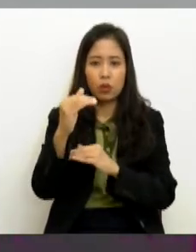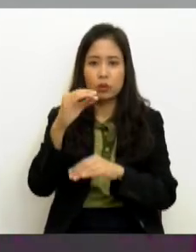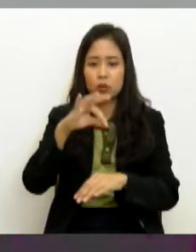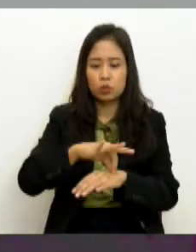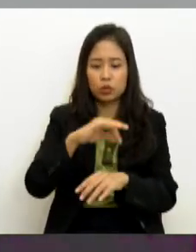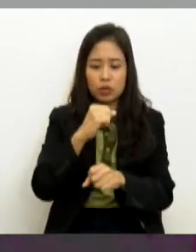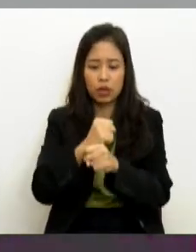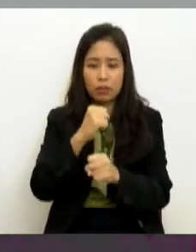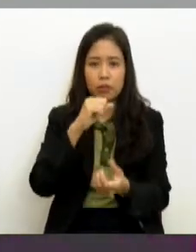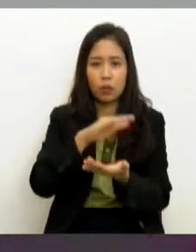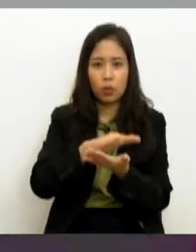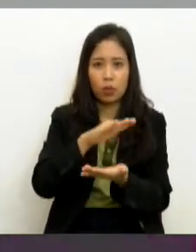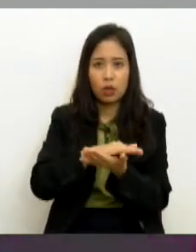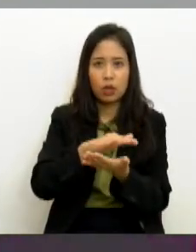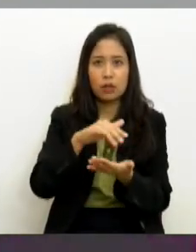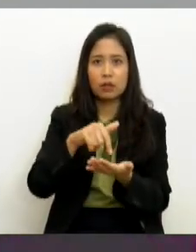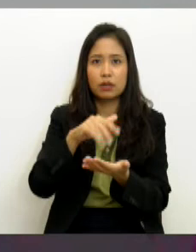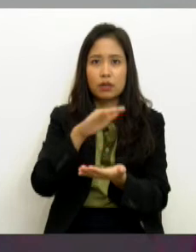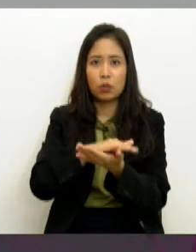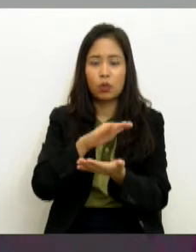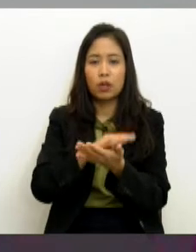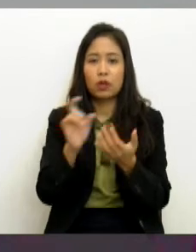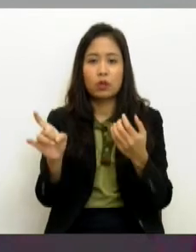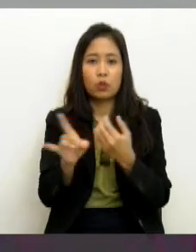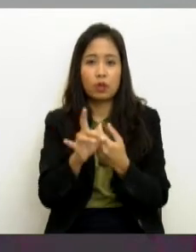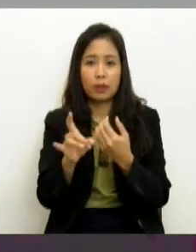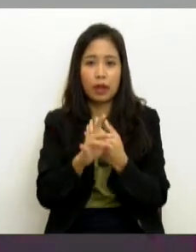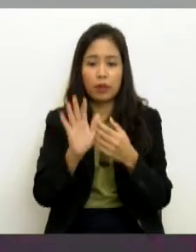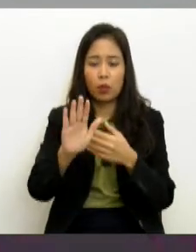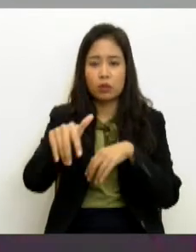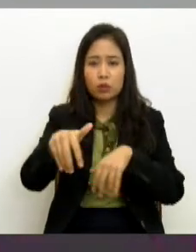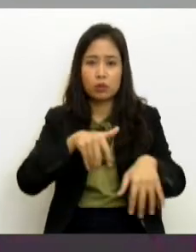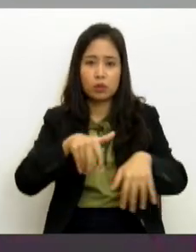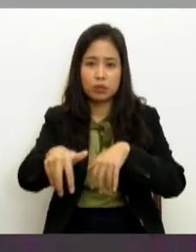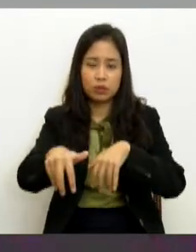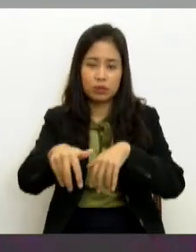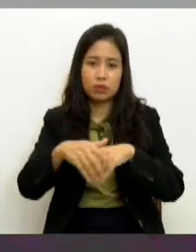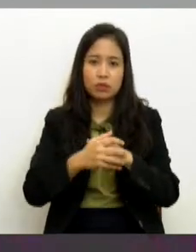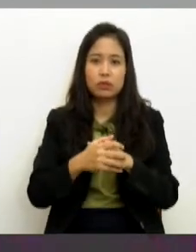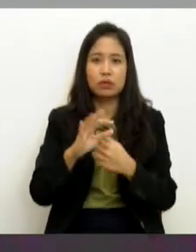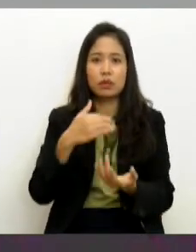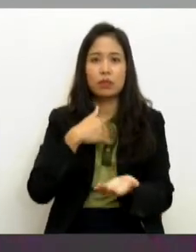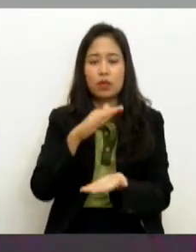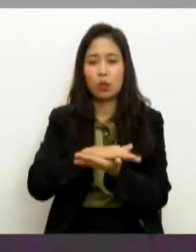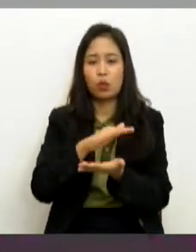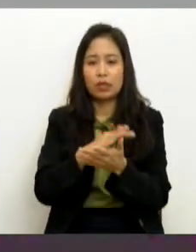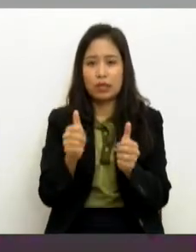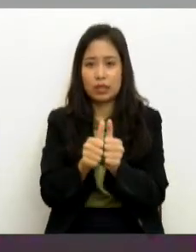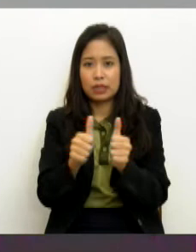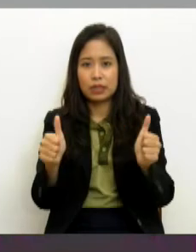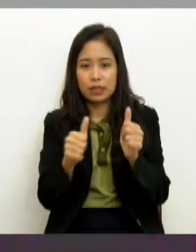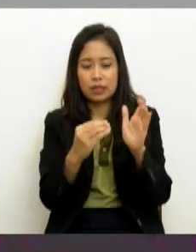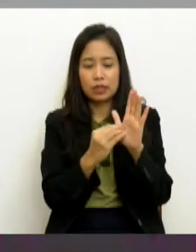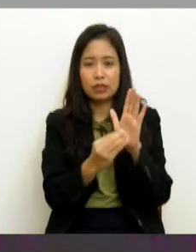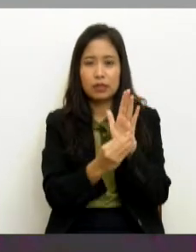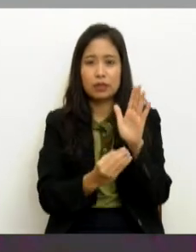โรงเรียนในศูนย์ใดเป็นโรงเรียนคุณภาพของชุมชนแล้วจุดใดจะทำเป็นโรงเรียนดีสี่มุมเมืองซึ่ง